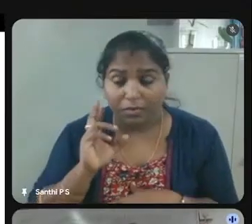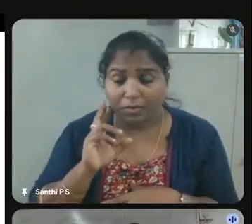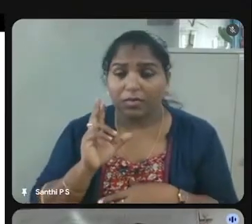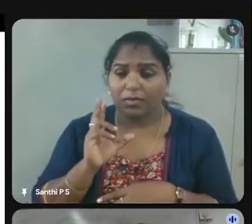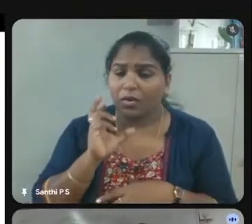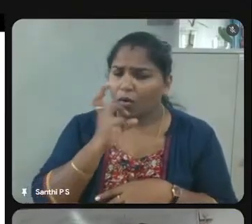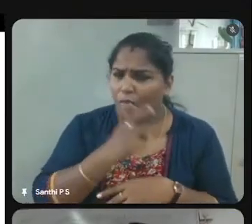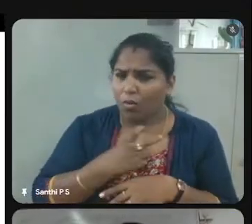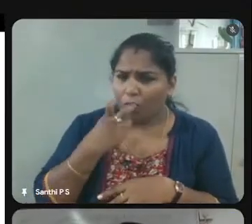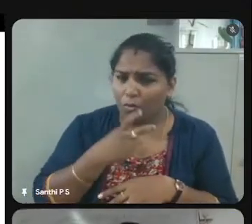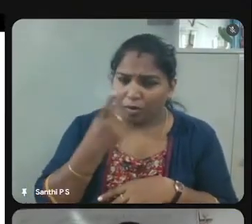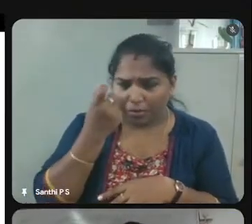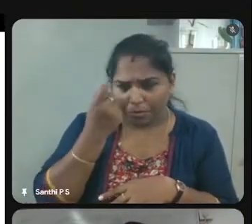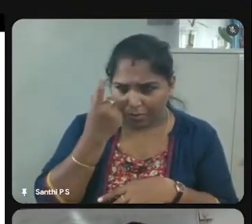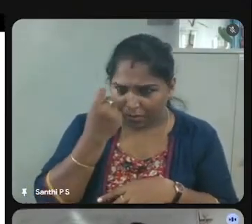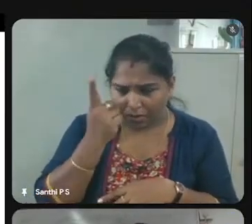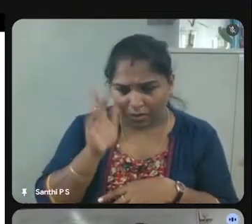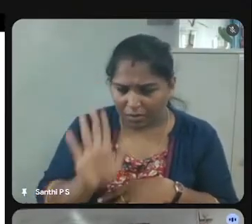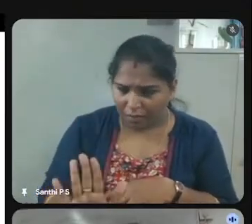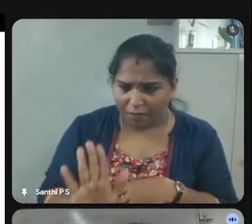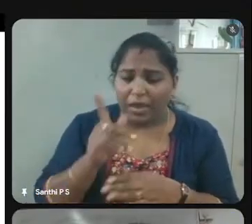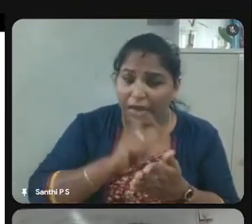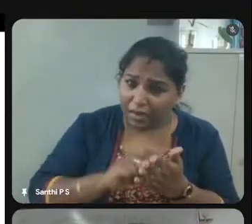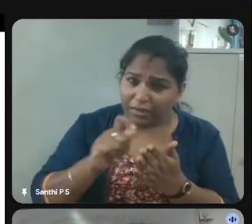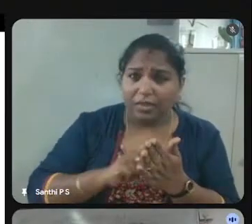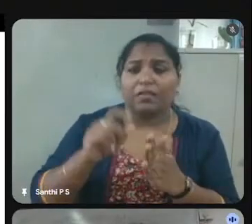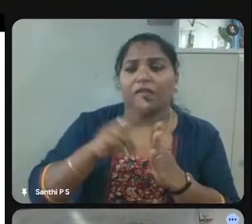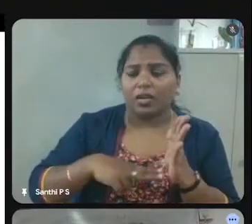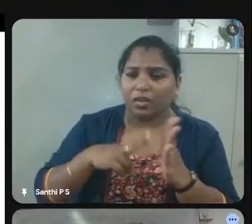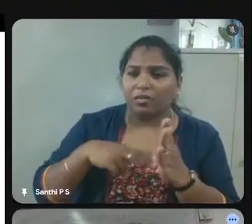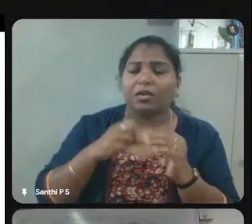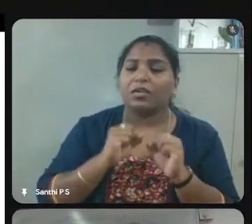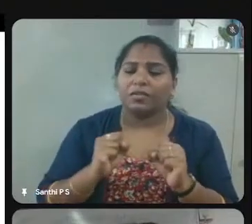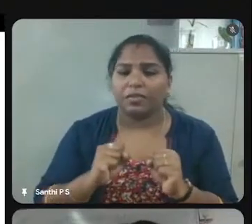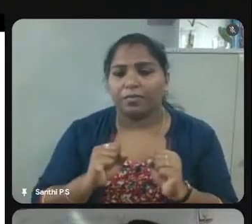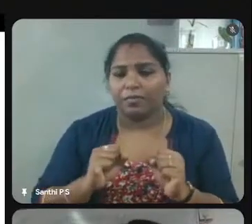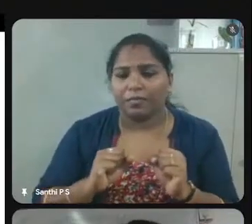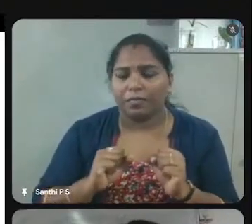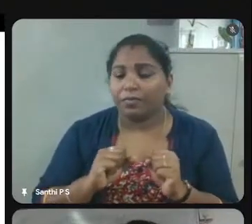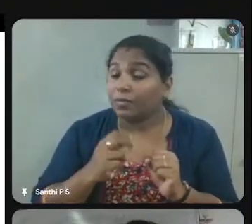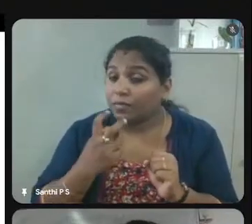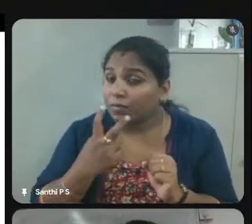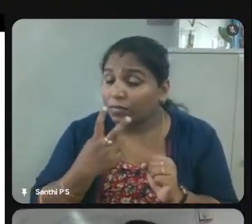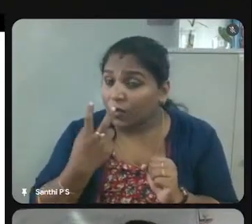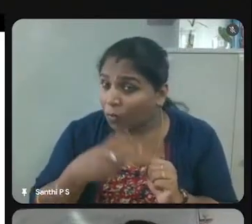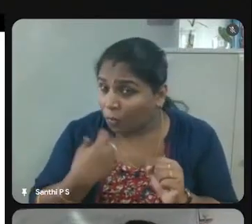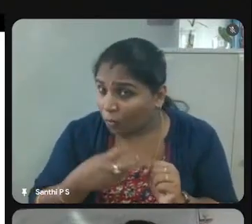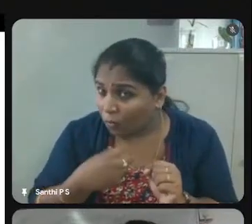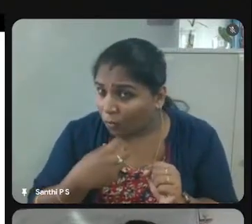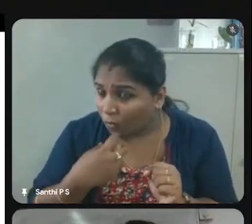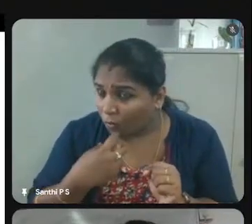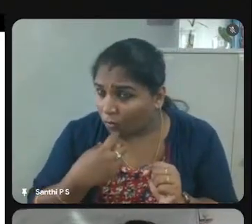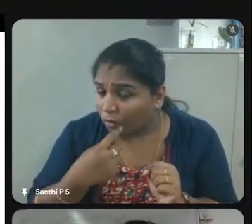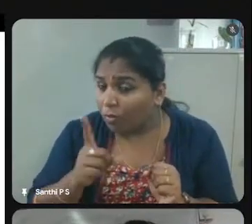ഓറലി മനസ്സിലാക്കുന്നുണ്ട് കാര്യങ്ങൾ, എഴുതാനും വായിക്കാനാണ് ബുദ്ധിമുട്ട്. ഓർമ്മ വെക്കുന്നുണ്ട് അല്ലേ? മെമ്മറി